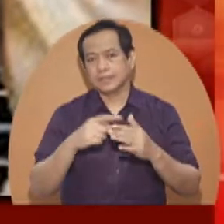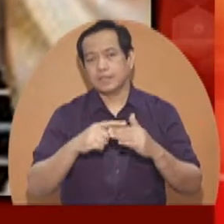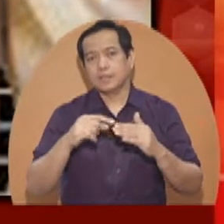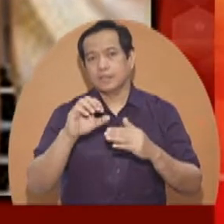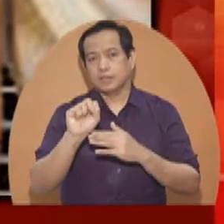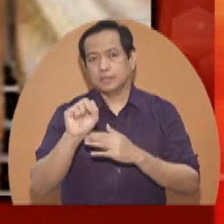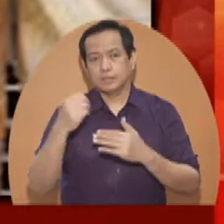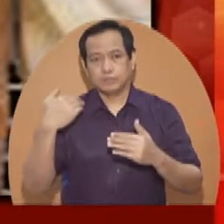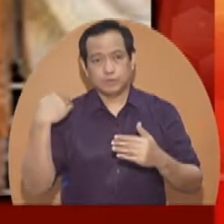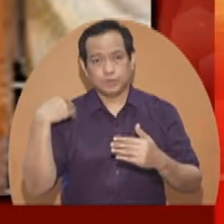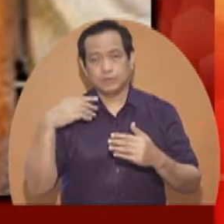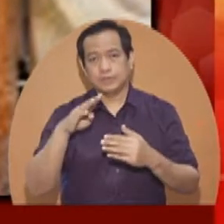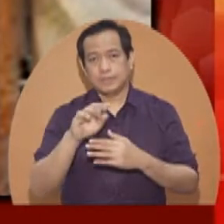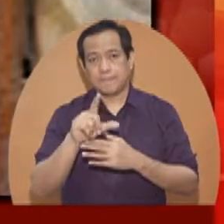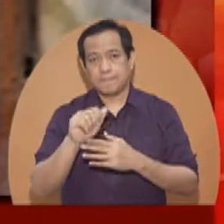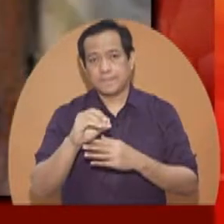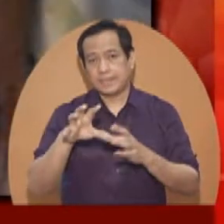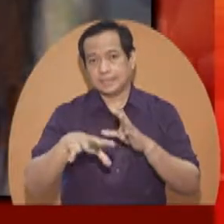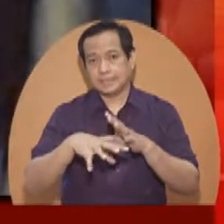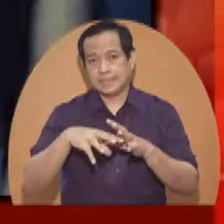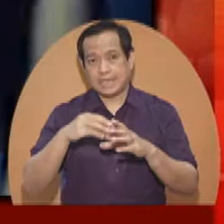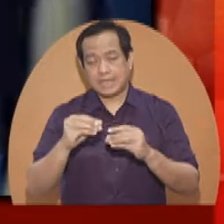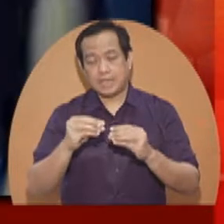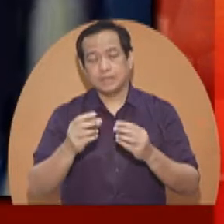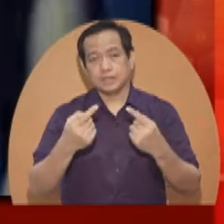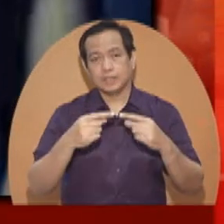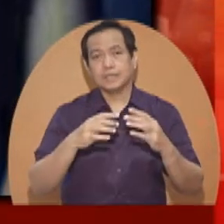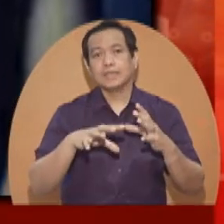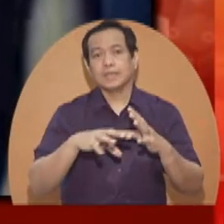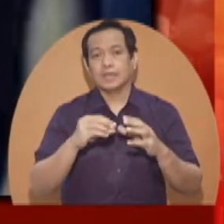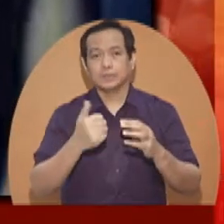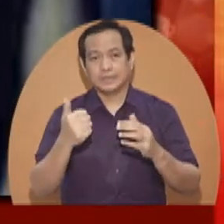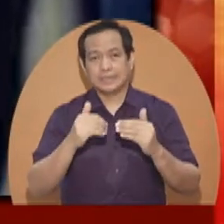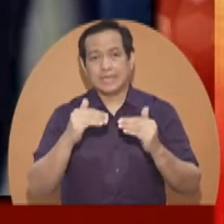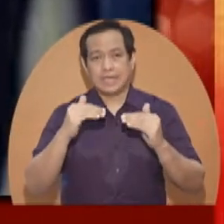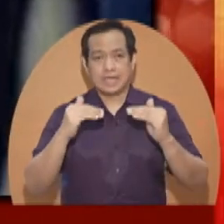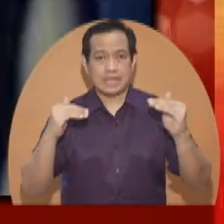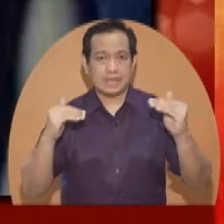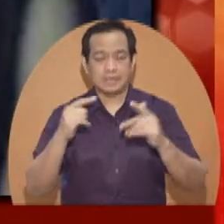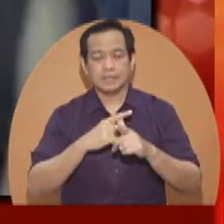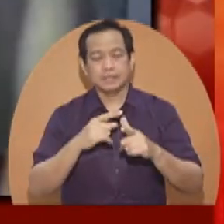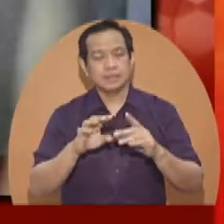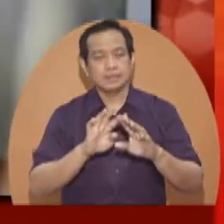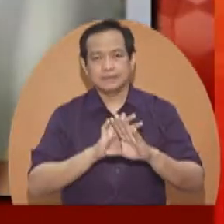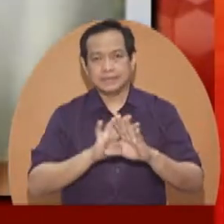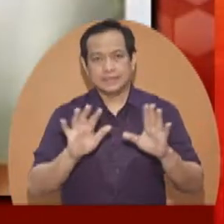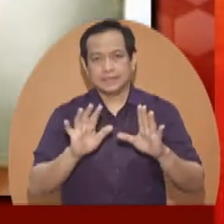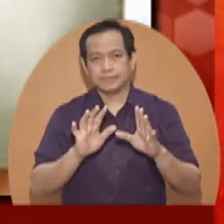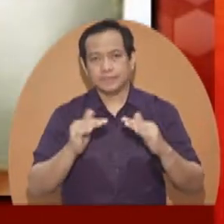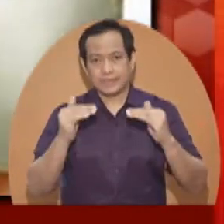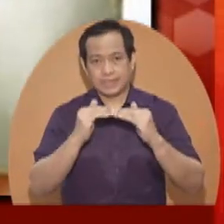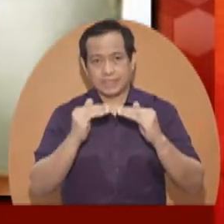blade na mayroong pag-usli sa isang shoulder blade, papalayo din sa isa pa.